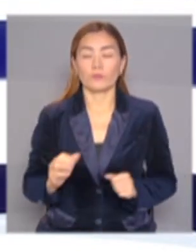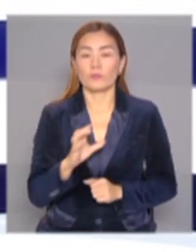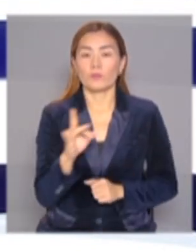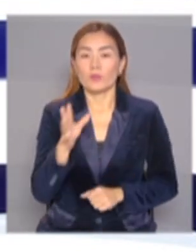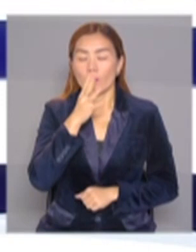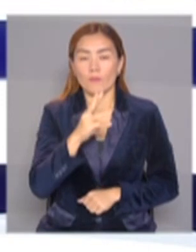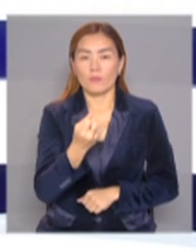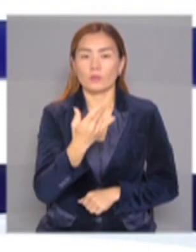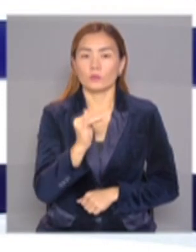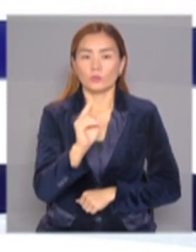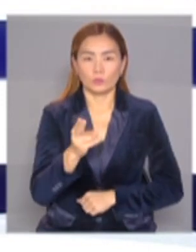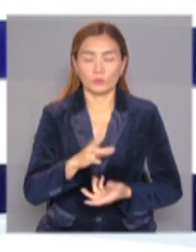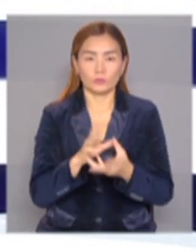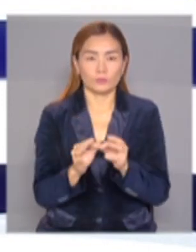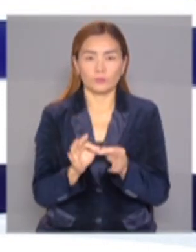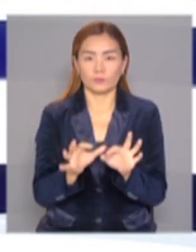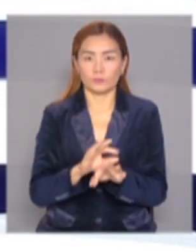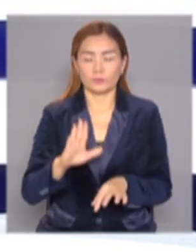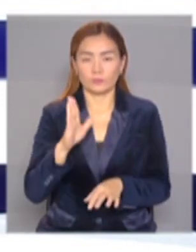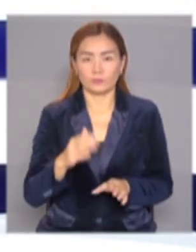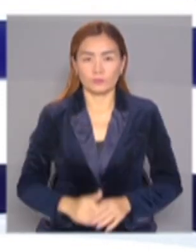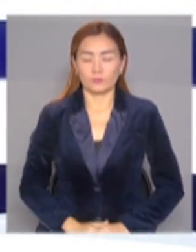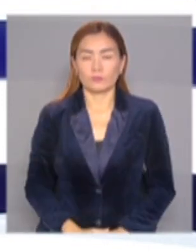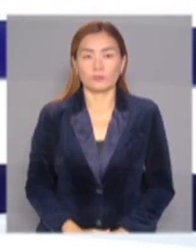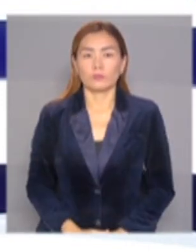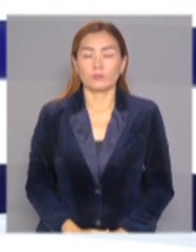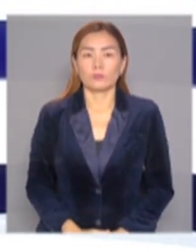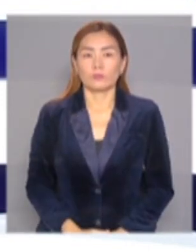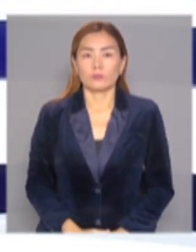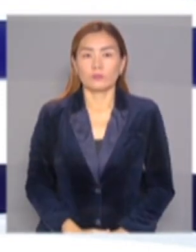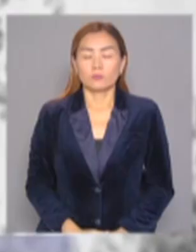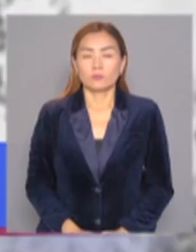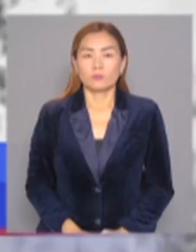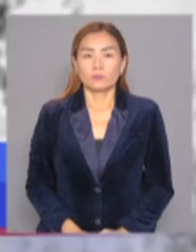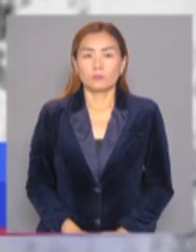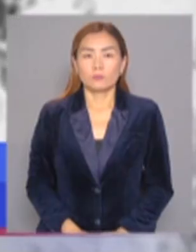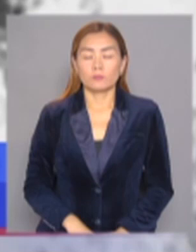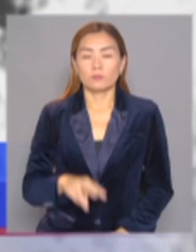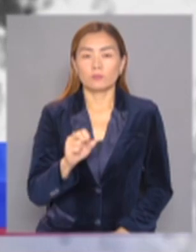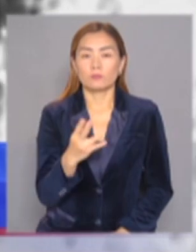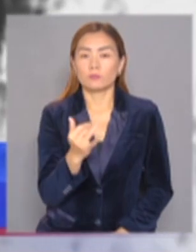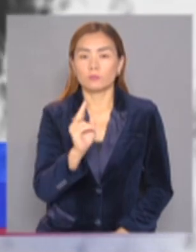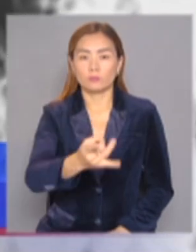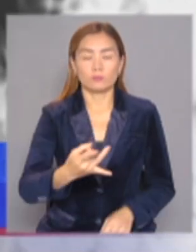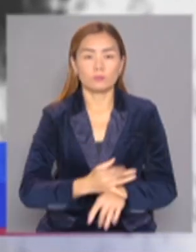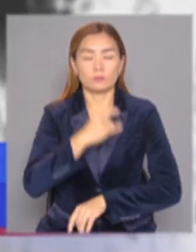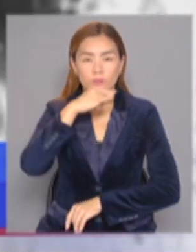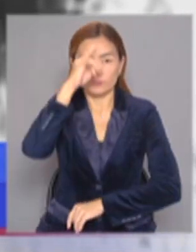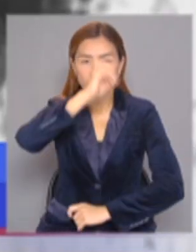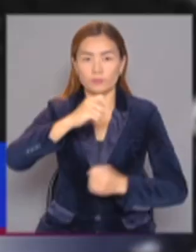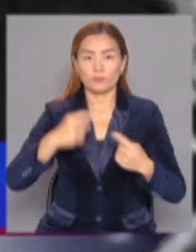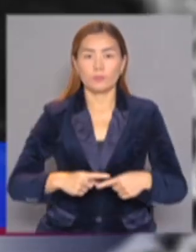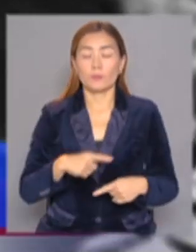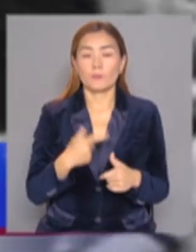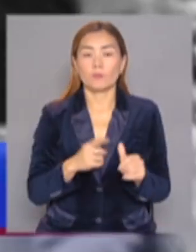Советского Союза Маншук Мамедовой. Подробнее в материале Айымгүл Хайруллиной. Маншук Мамедова – первая казашка,